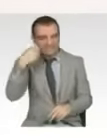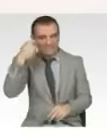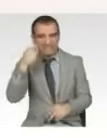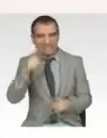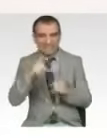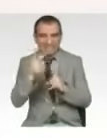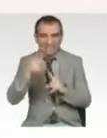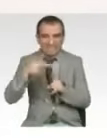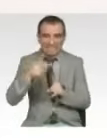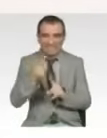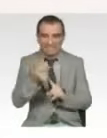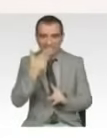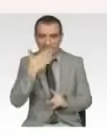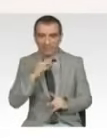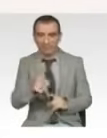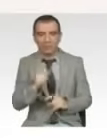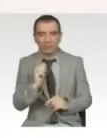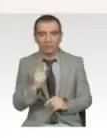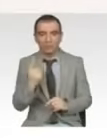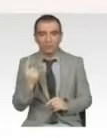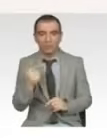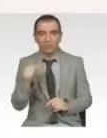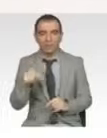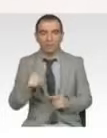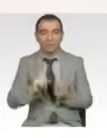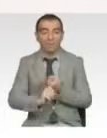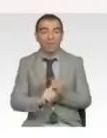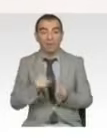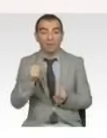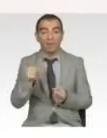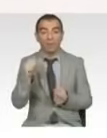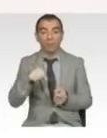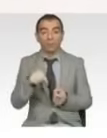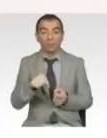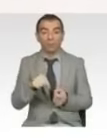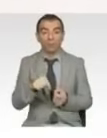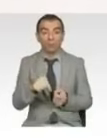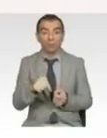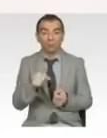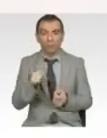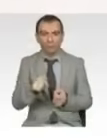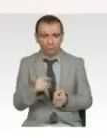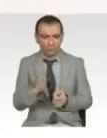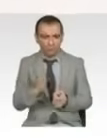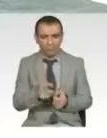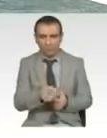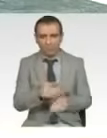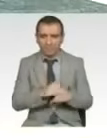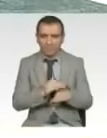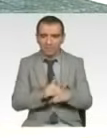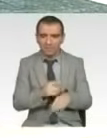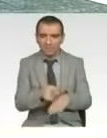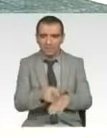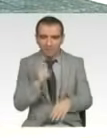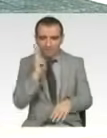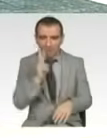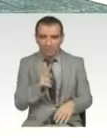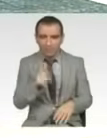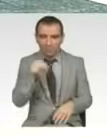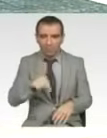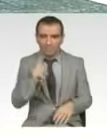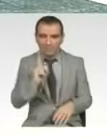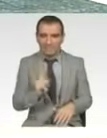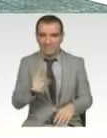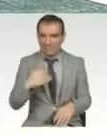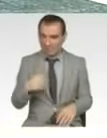sizin şey oluşturduğumuz bir markaydı ve buna ne oldu? Bugün maşallah coştu bu ya. Bu hayat bak bugün ilk defa